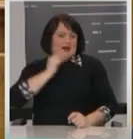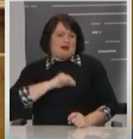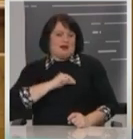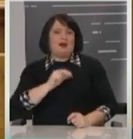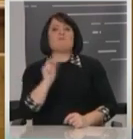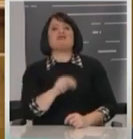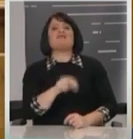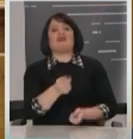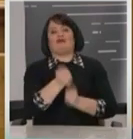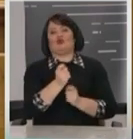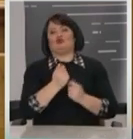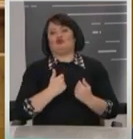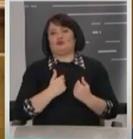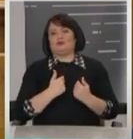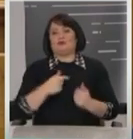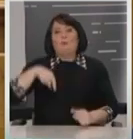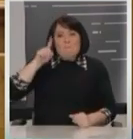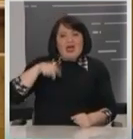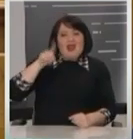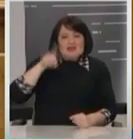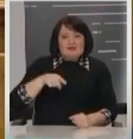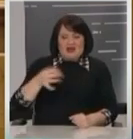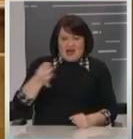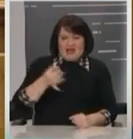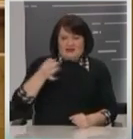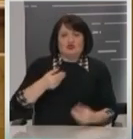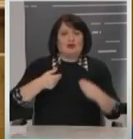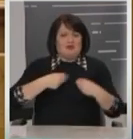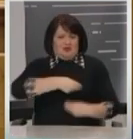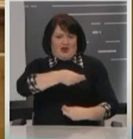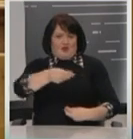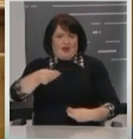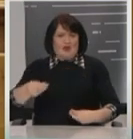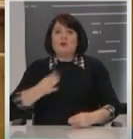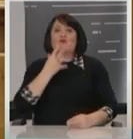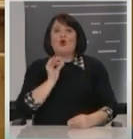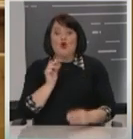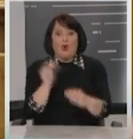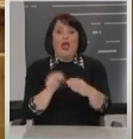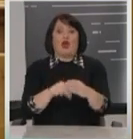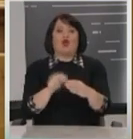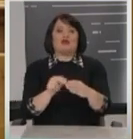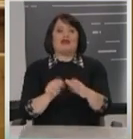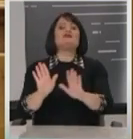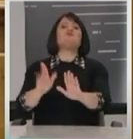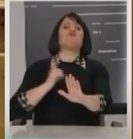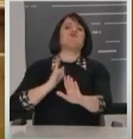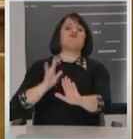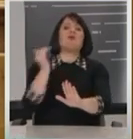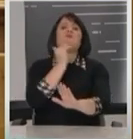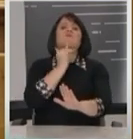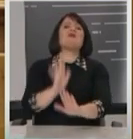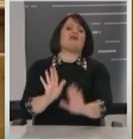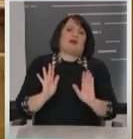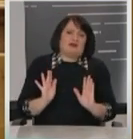τις τελευταίες μέρες έχετε φαγωθεί ότι μοιράζουμε επειδή έρχονται κάλπες. Κρατηθείτε. Μην